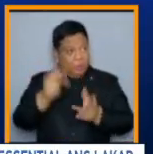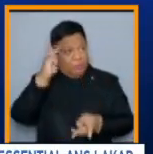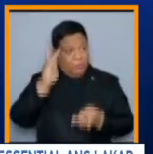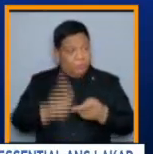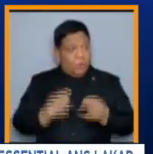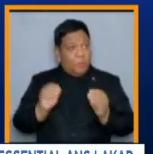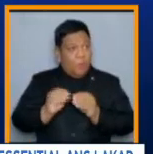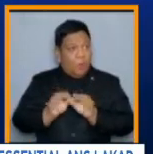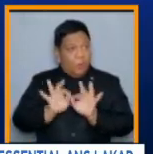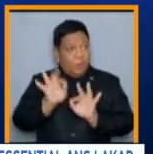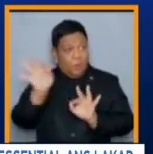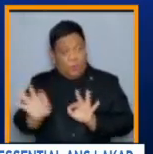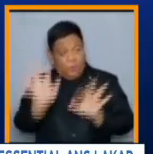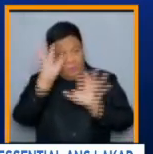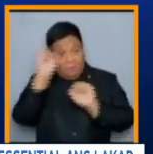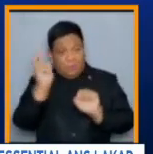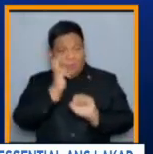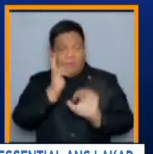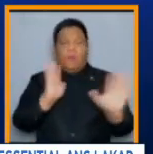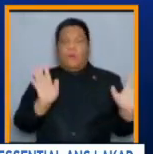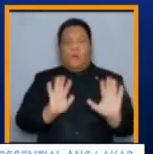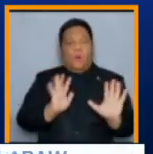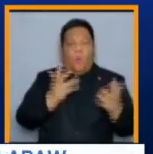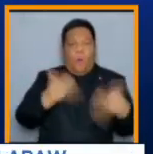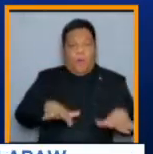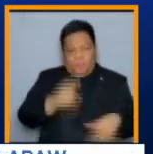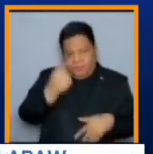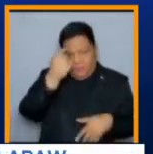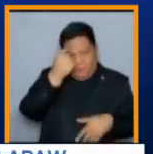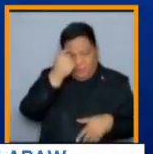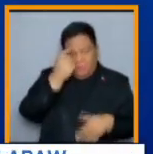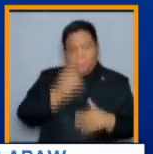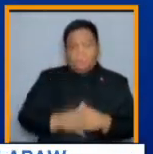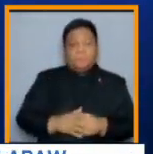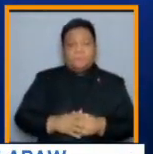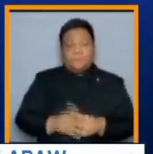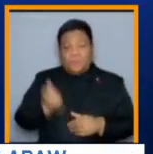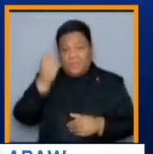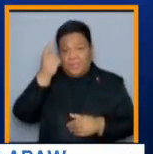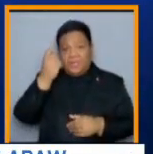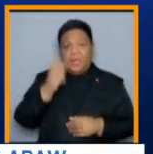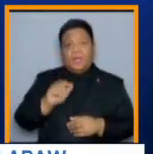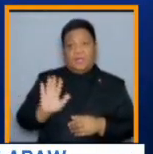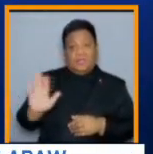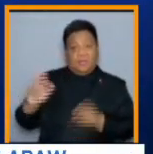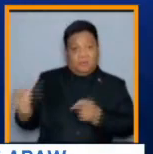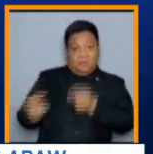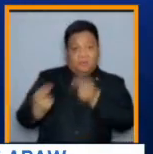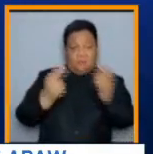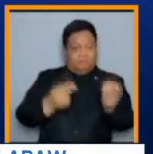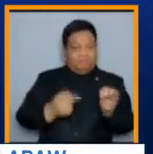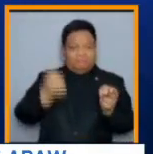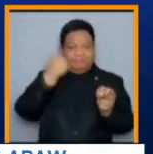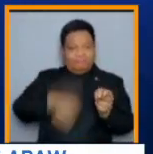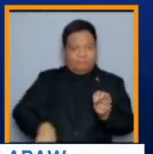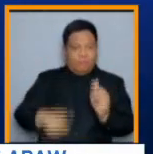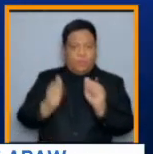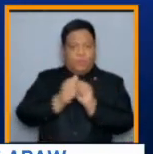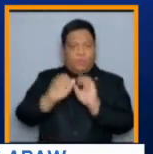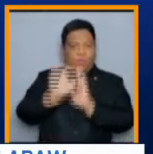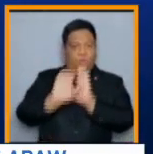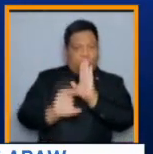ni Pangulong Duterte lampas sa June 30 ng taong ito. Labag daw ito sa saligang batas at hindi